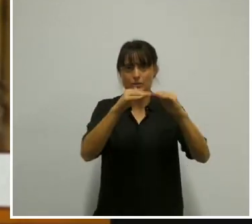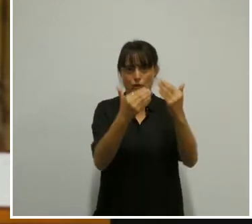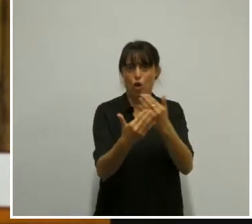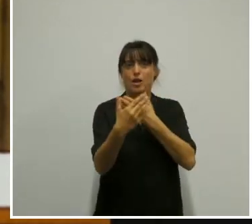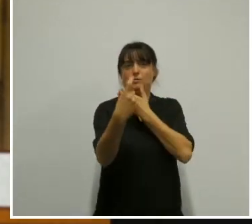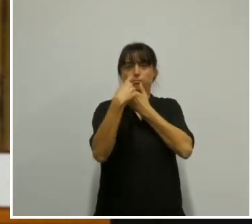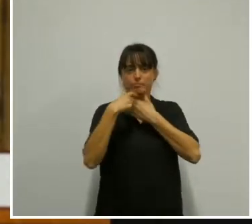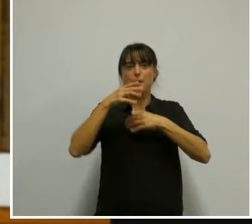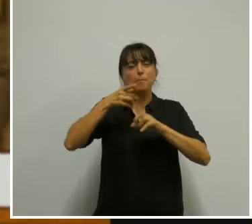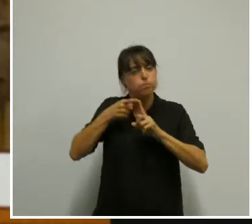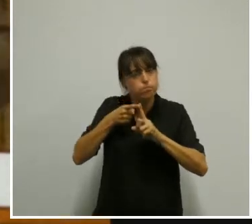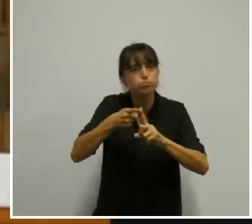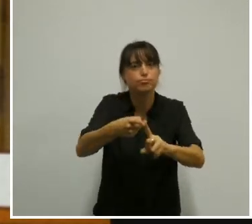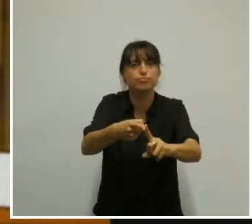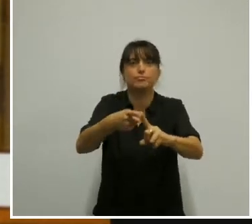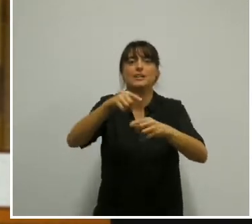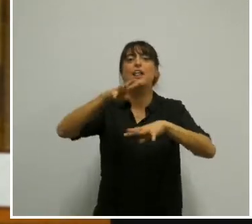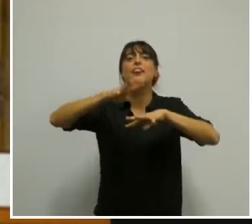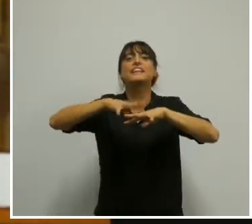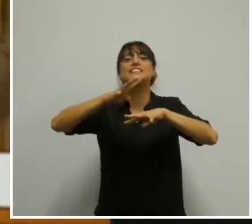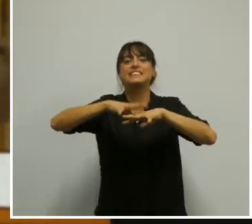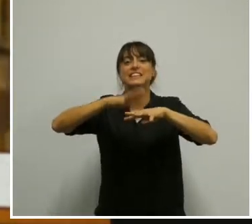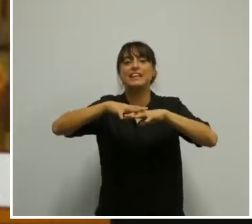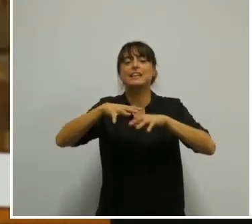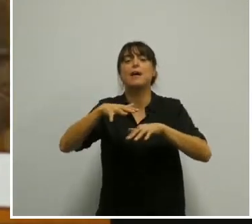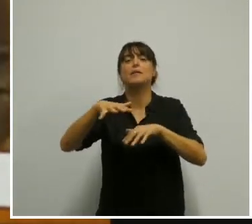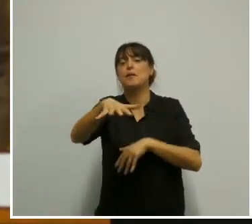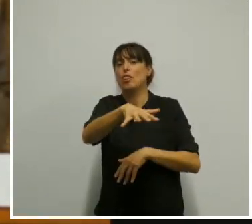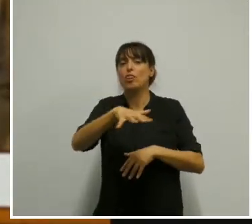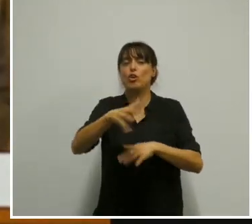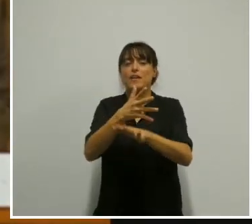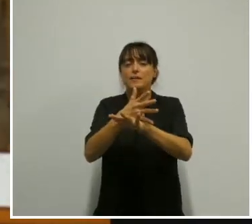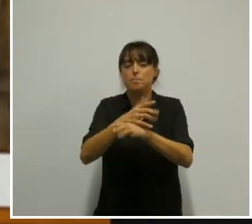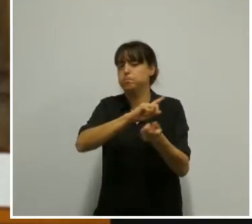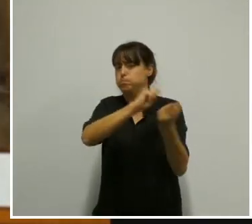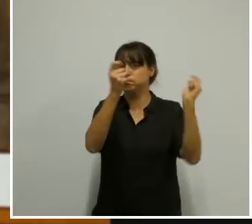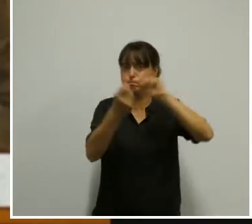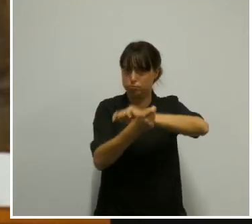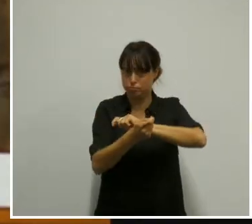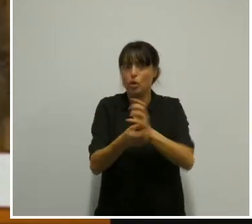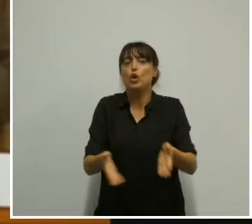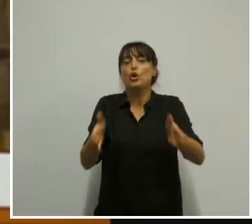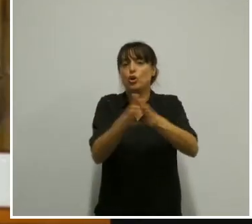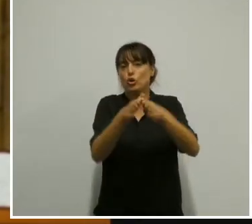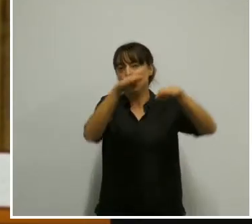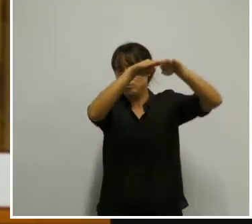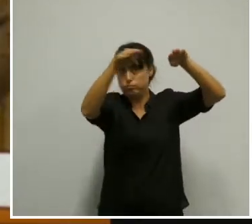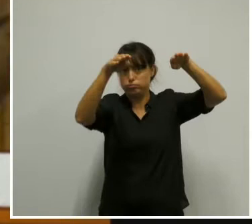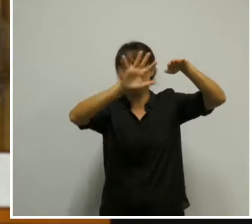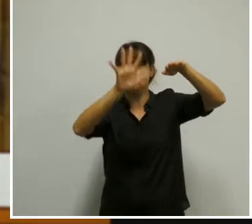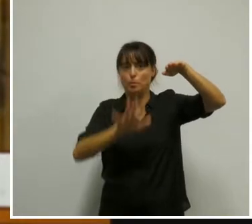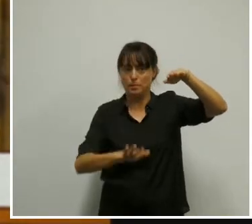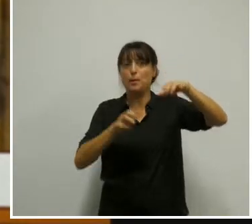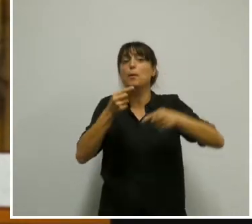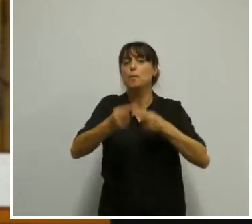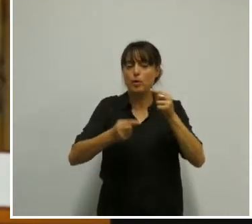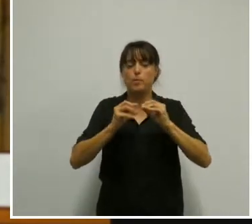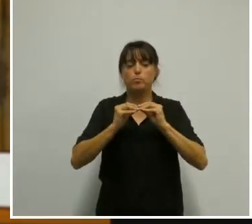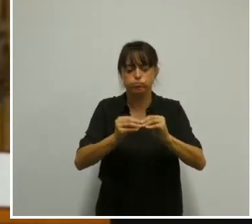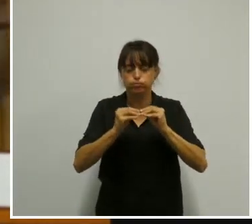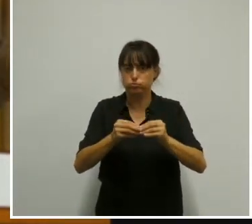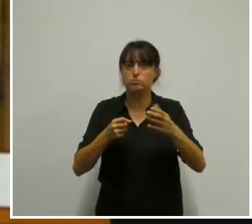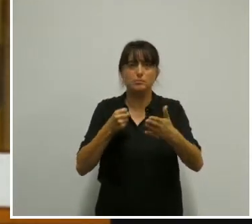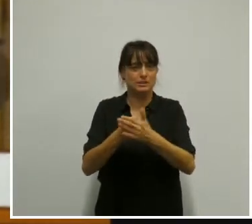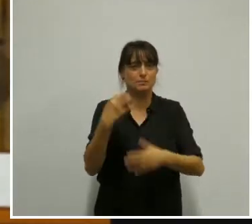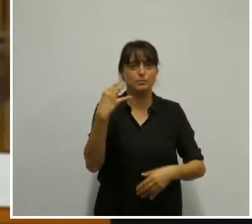transformem tots els patis del districte en patis més verds i en refugis climàtics. A poc a poc anirem fent tots els que es puguin.